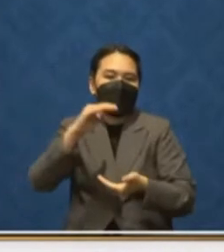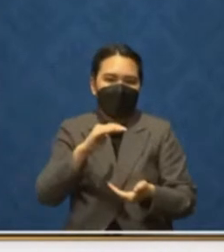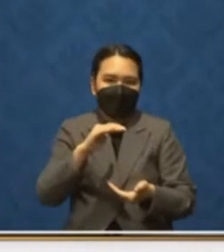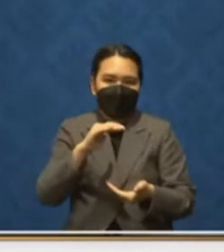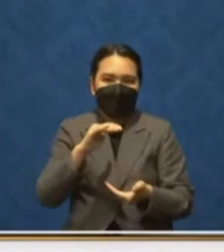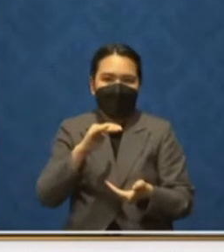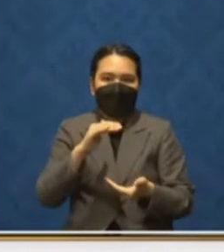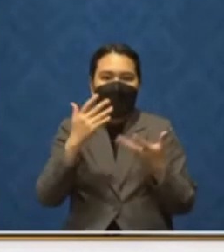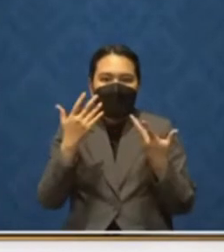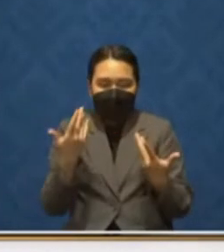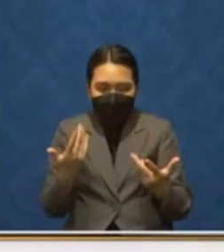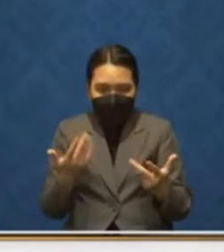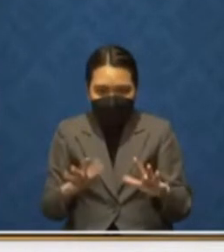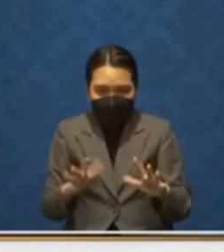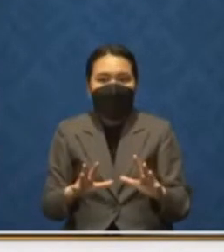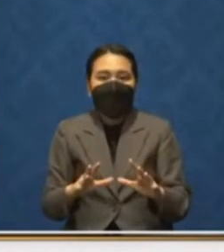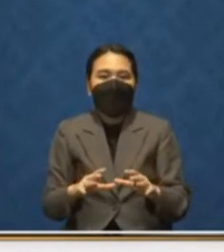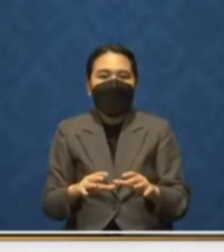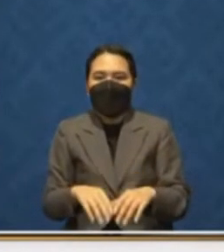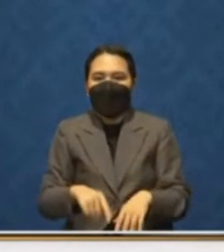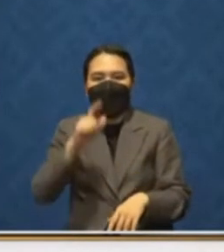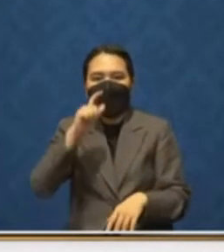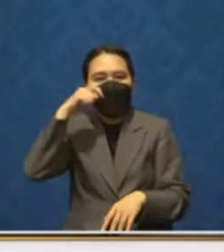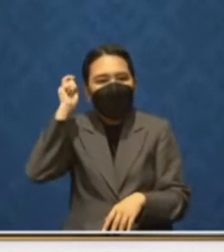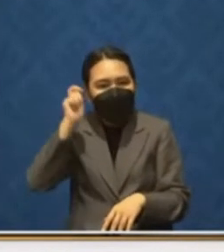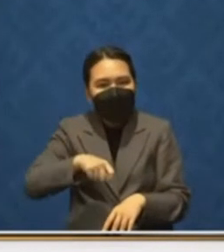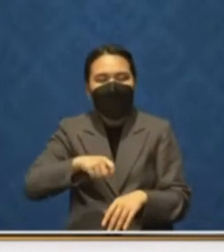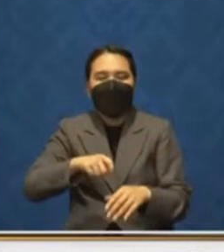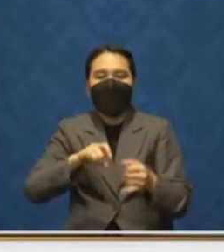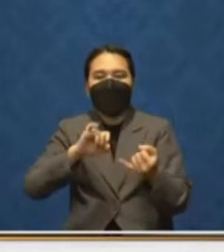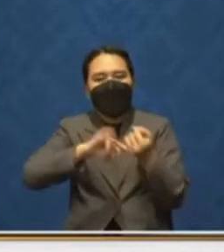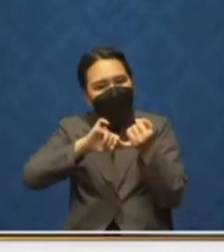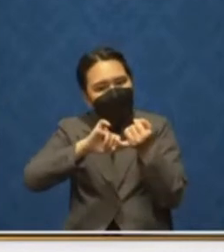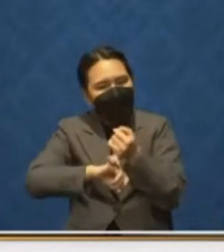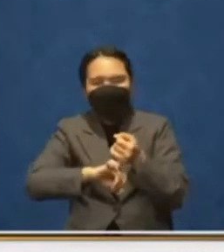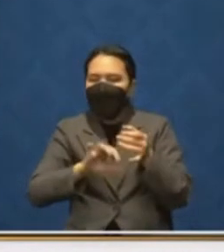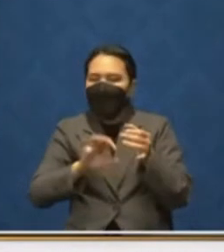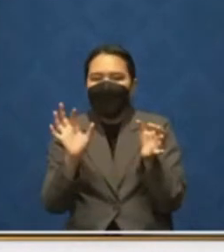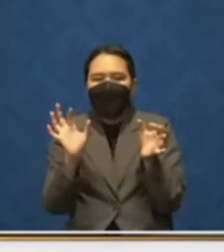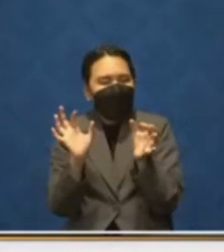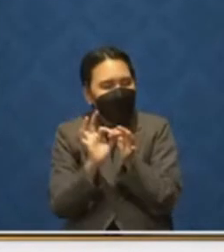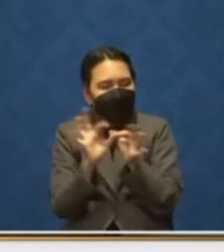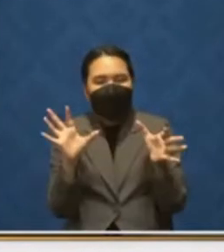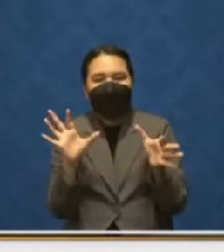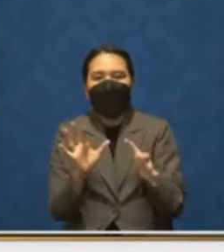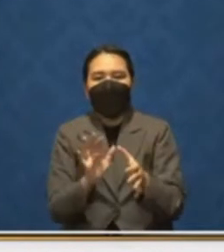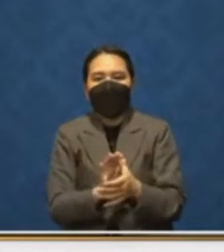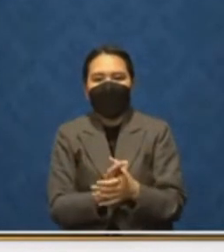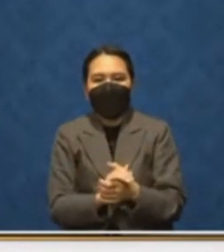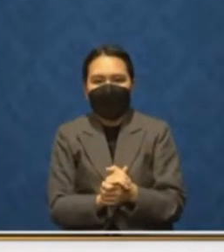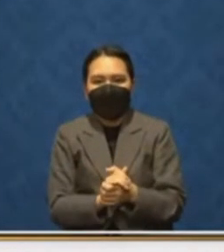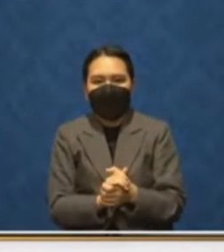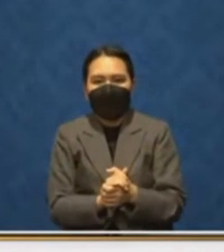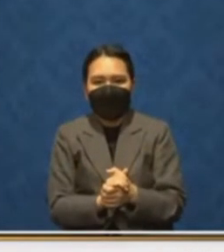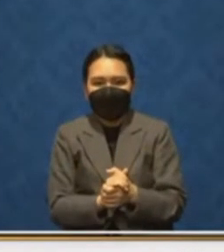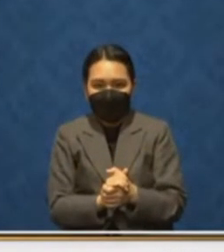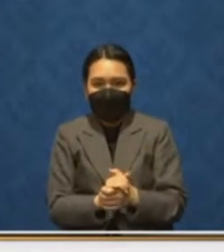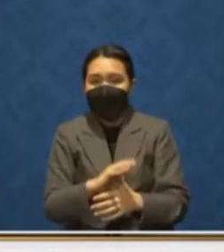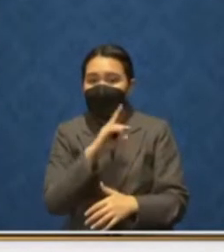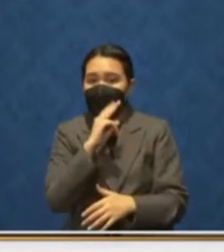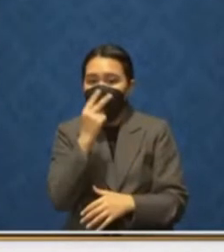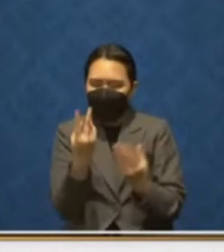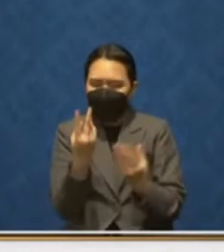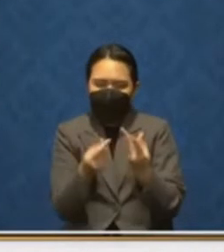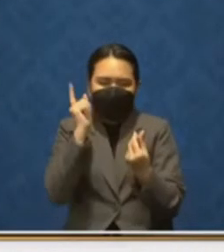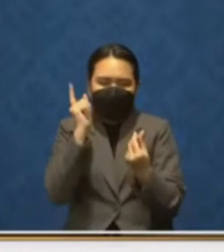มันไม่ได้เกี่ยวกับรัสเซียยูเครนเท่าไหร่นักหรอกถ้าเป็นเปอร์เซ็นต์โทรโทรมาเก็ตหรือเป็นตัวเลขกลมๆเนี่ยไอ้ตรงนั้นน่ะนิด